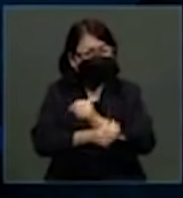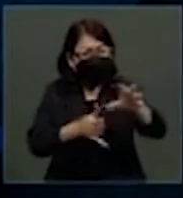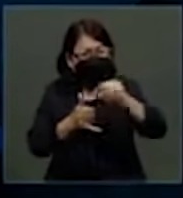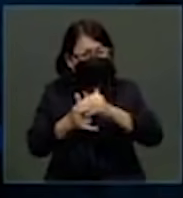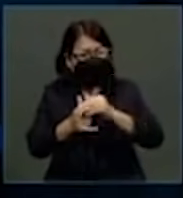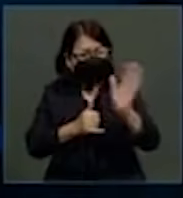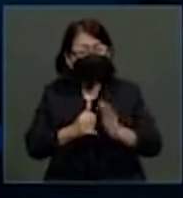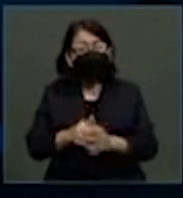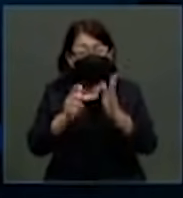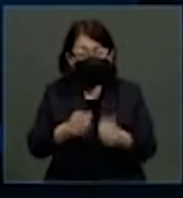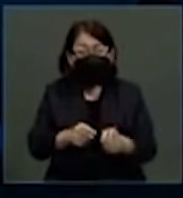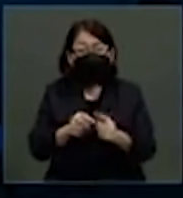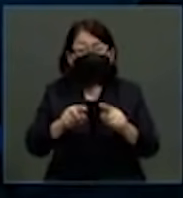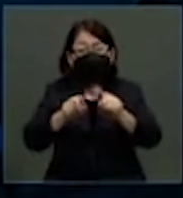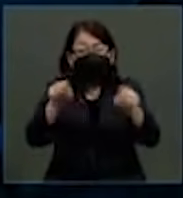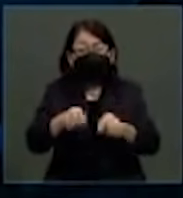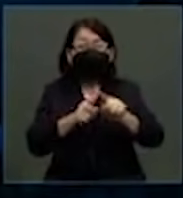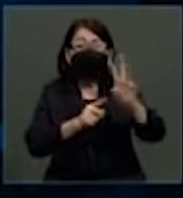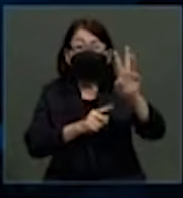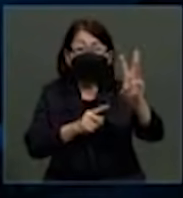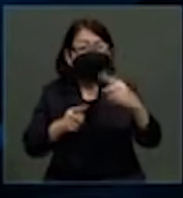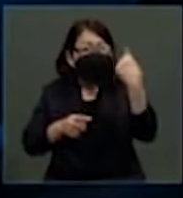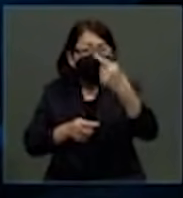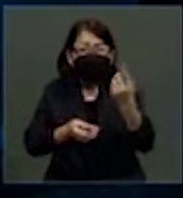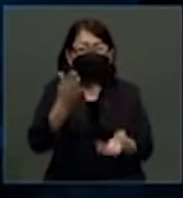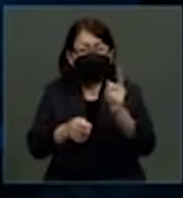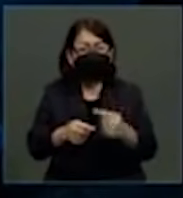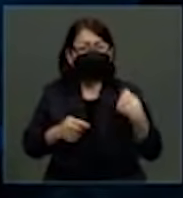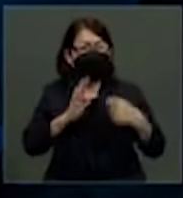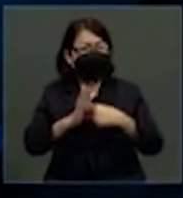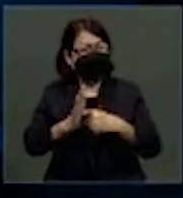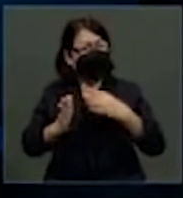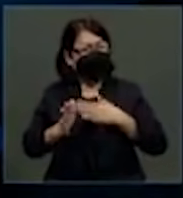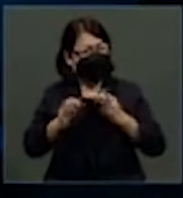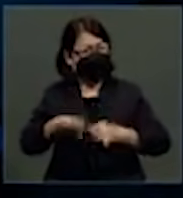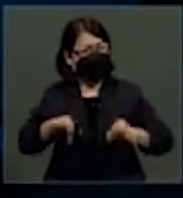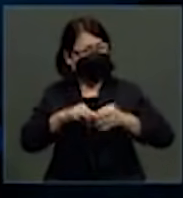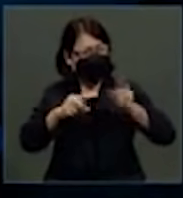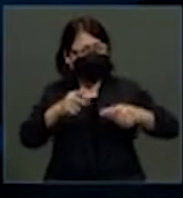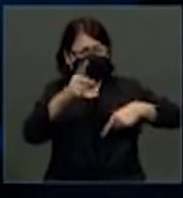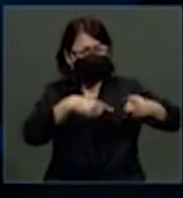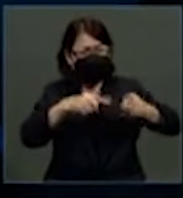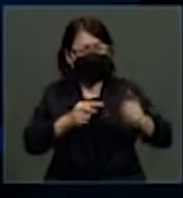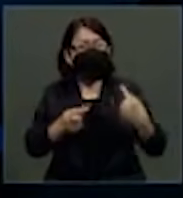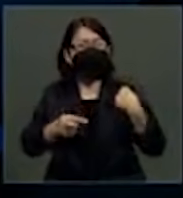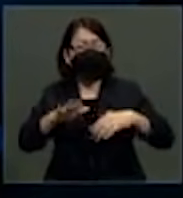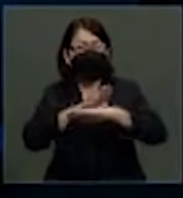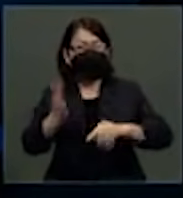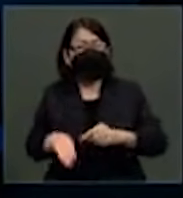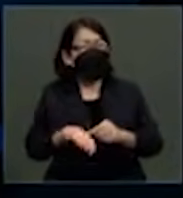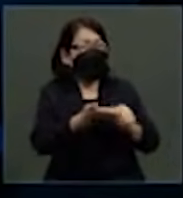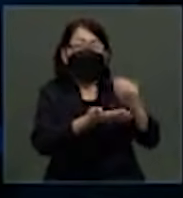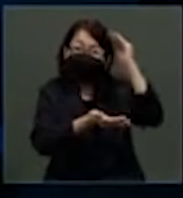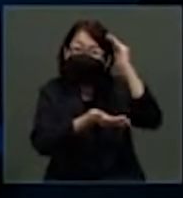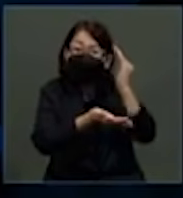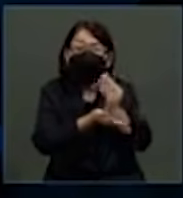องปฏิบัติตามมาตรการป้องกันโรคที่ทางราชการกำหนดอย่างเคร่งครัดให้บุคคลที่มีความจำเป็นตามวงเล็